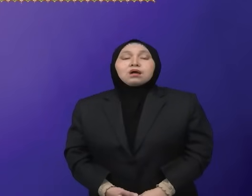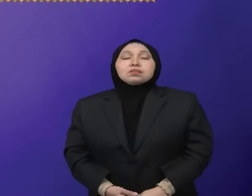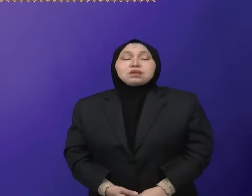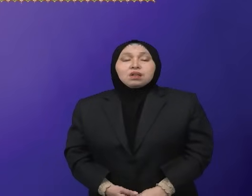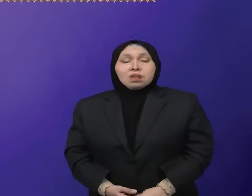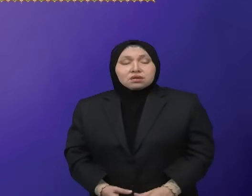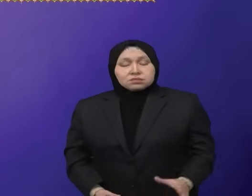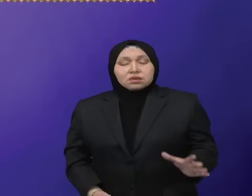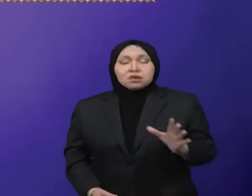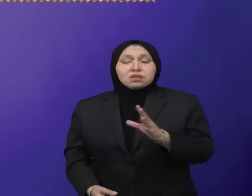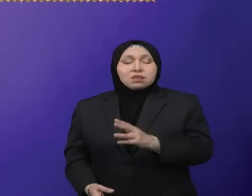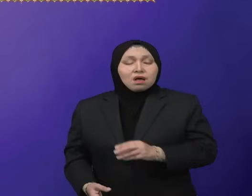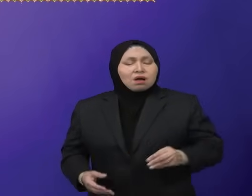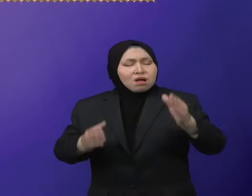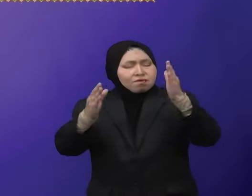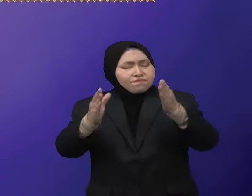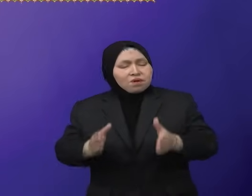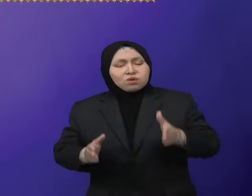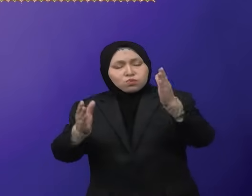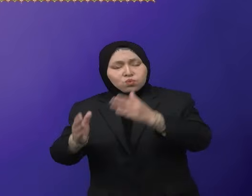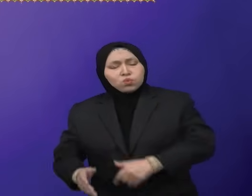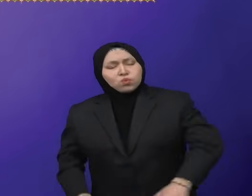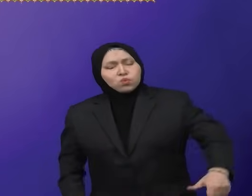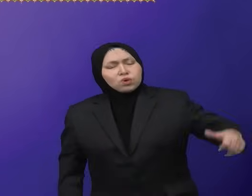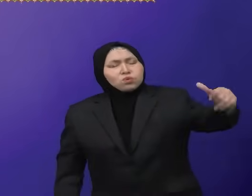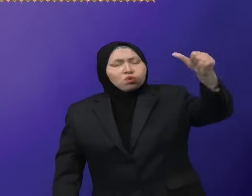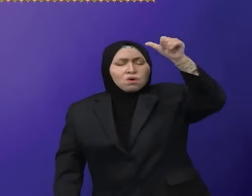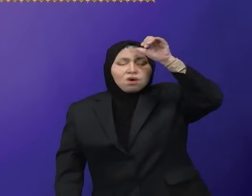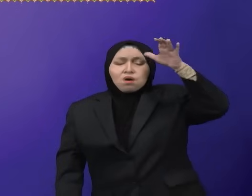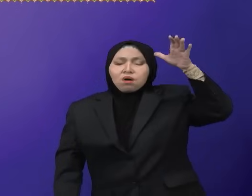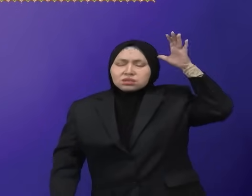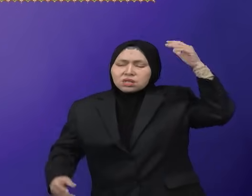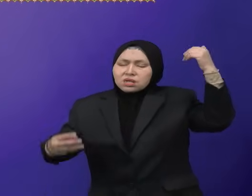الله والذين كفروا